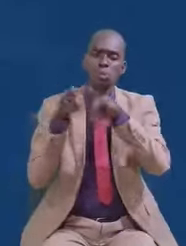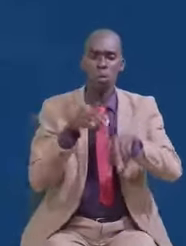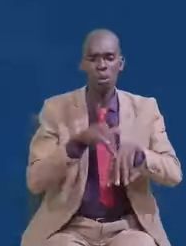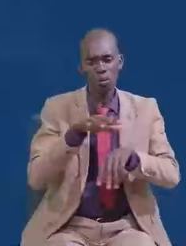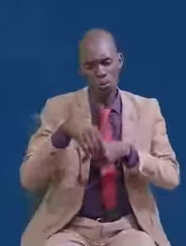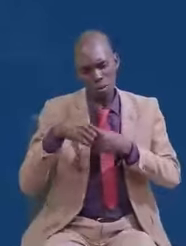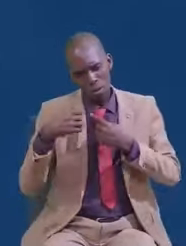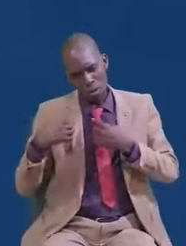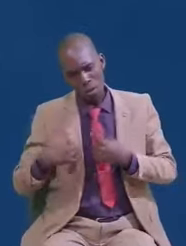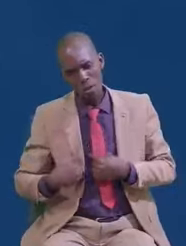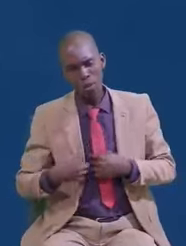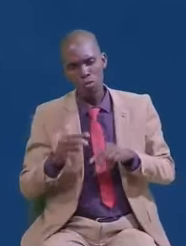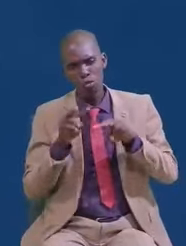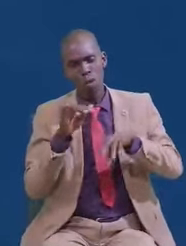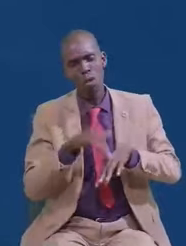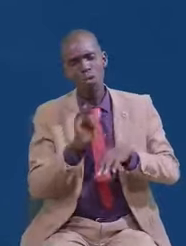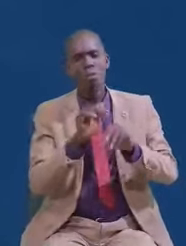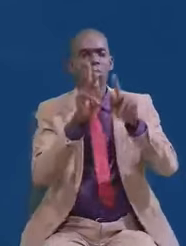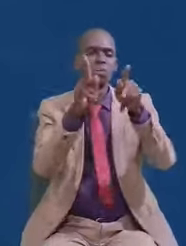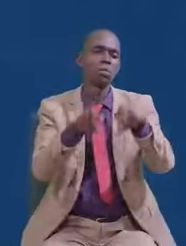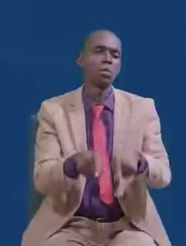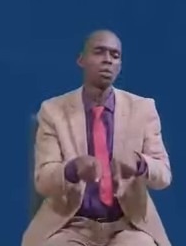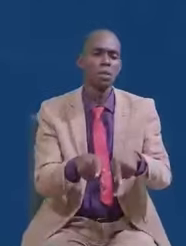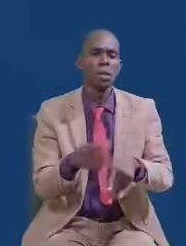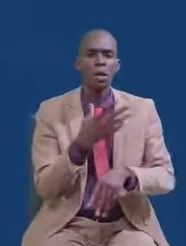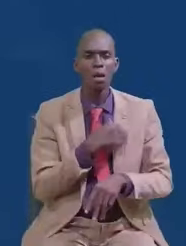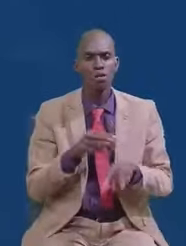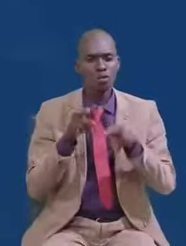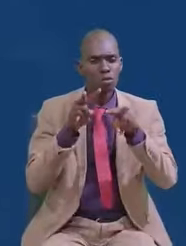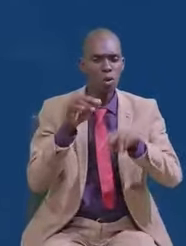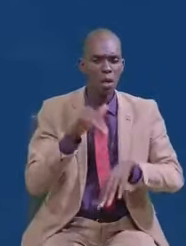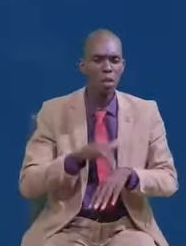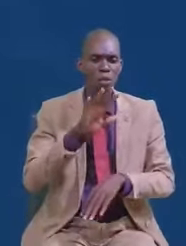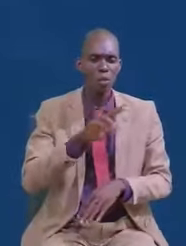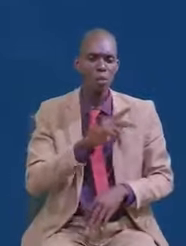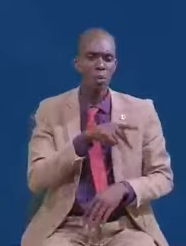ta personne. Le ciel regarde ta personnalité.